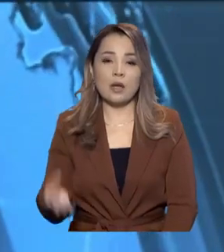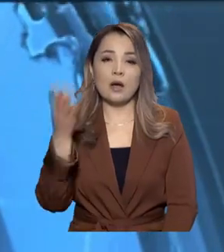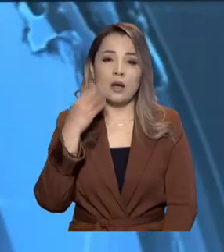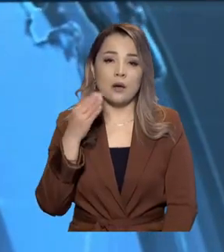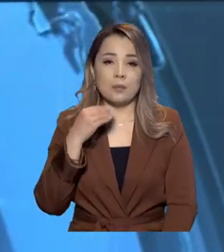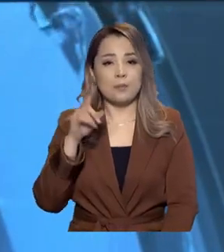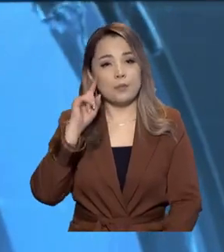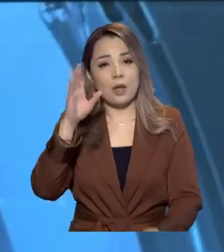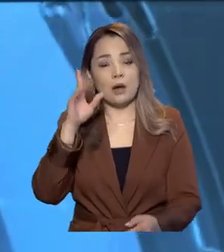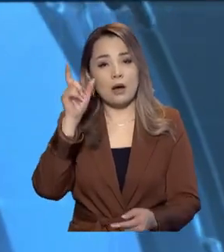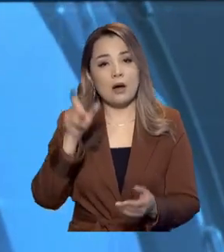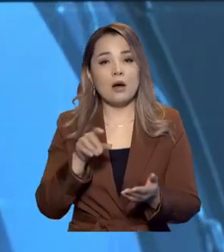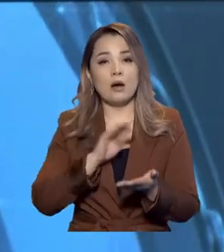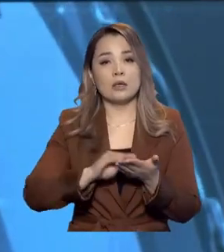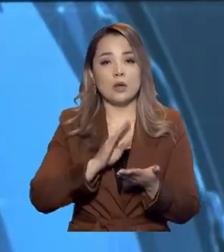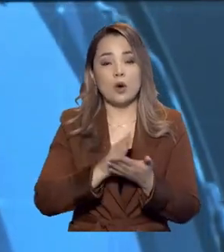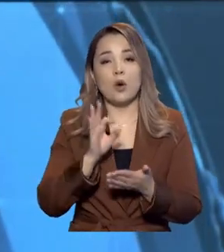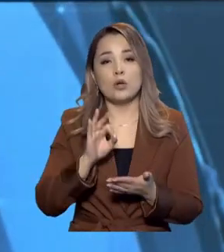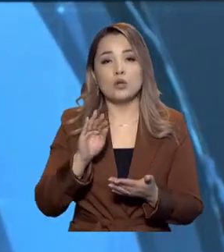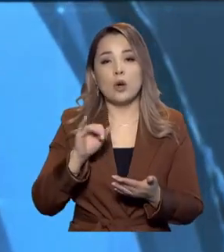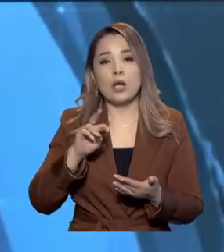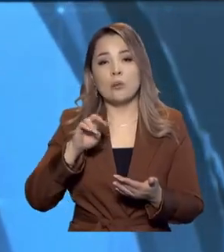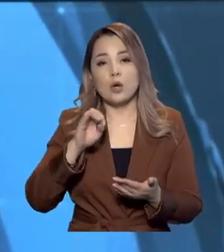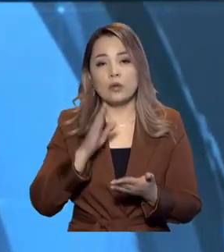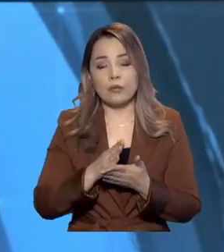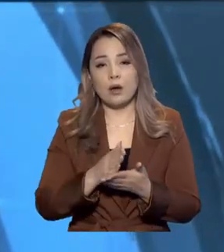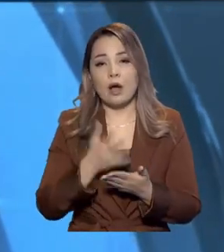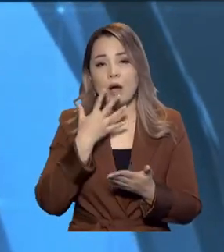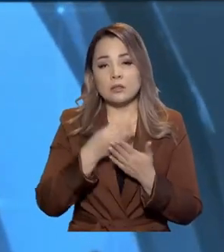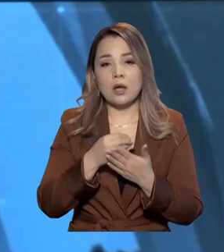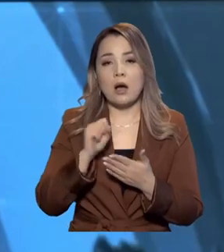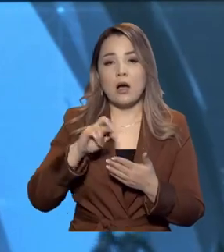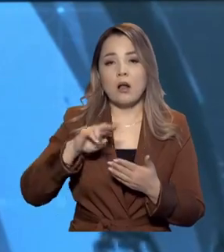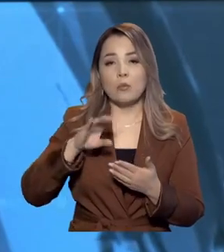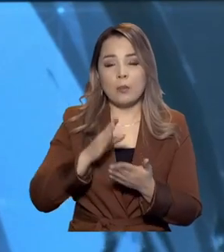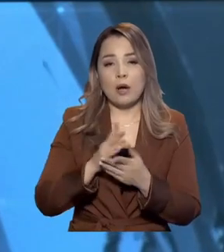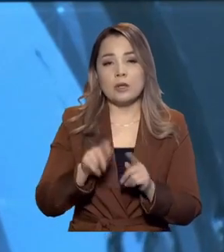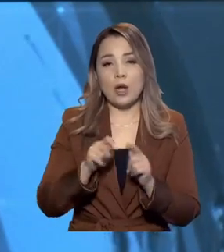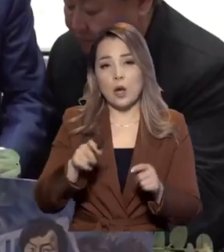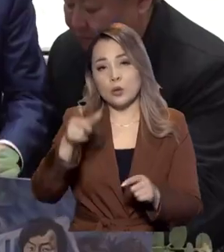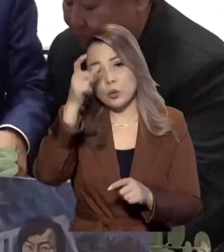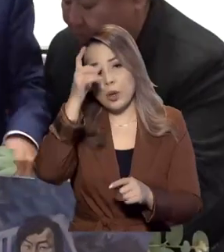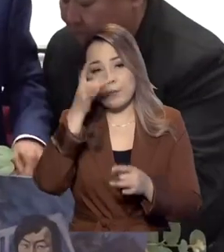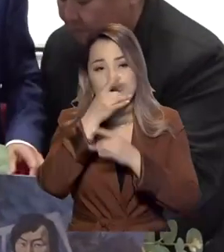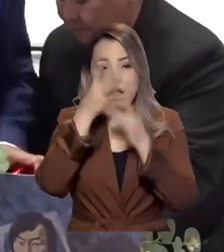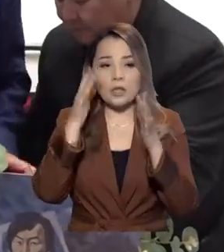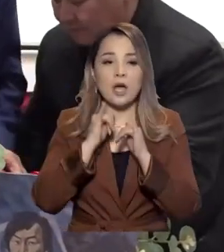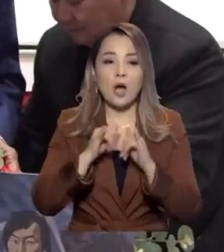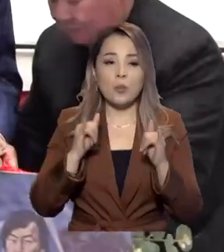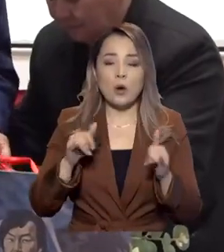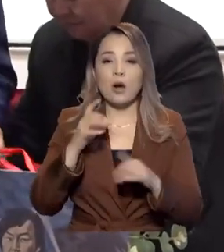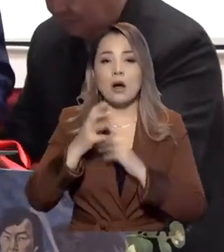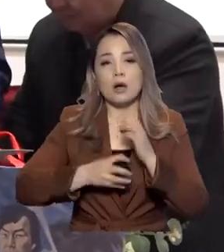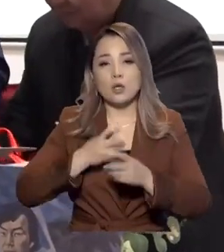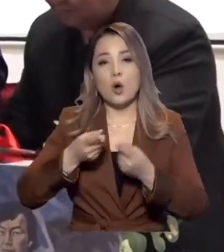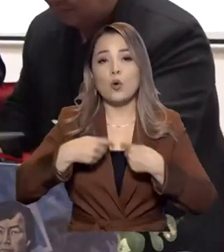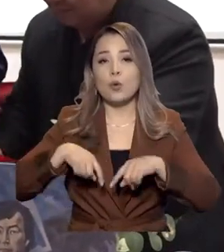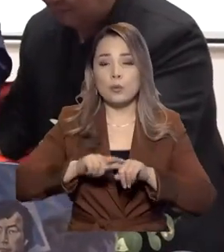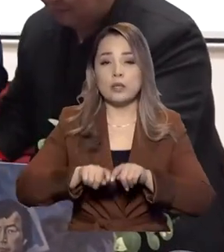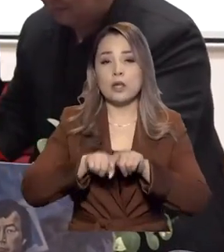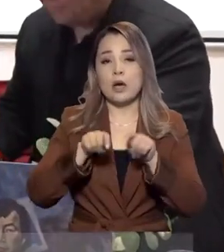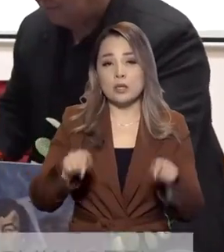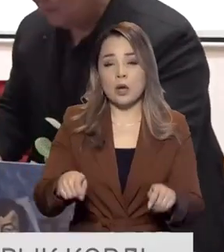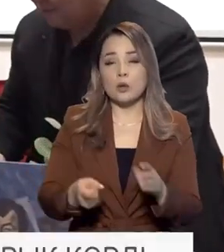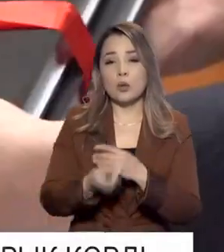Алматыда белгілі ақын ғалым Олжас Сүлейменовтың арт альбомы жарық көрді. Түрк мәдениетін және өнерін дамыту халықаралық ұйымымен жарық